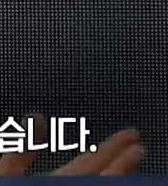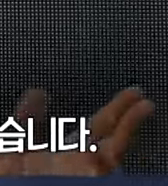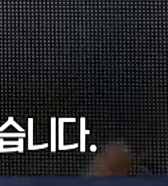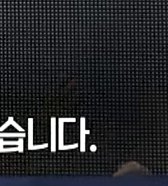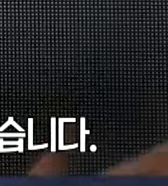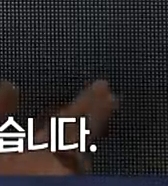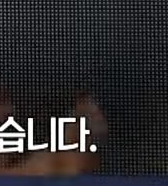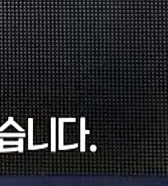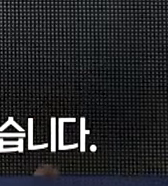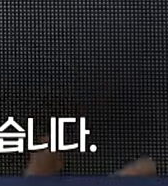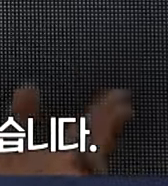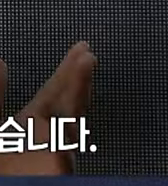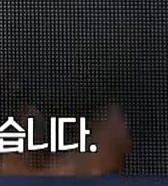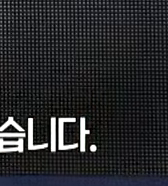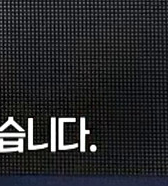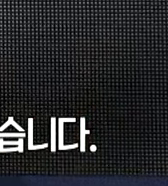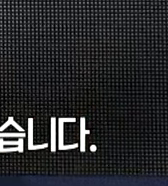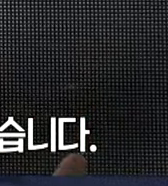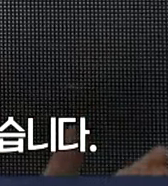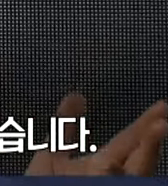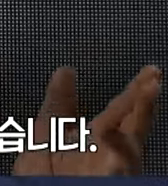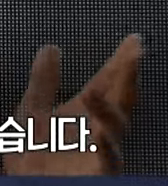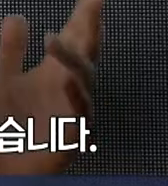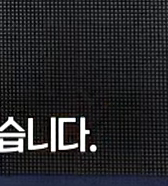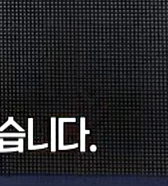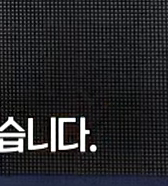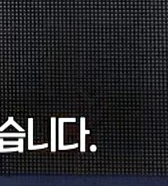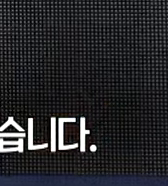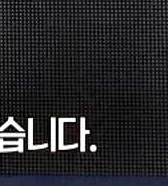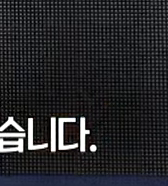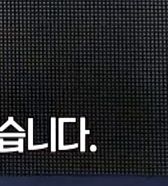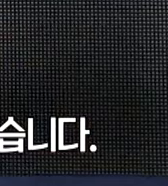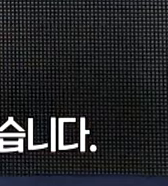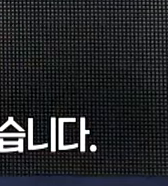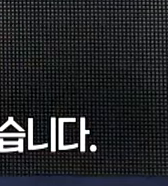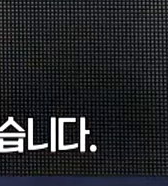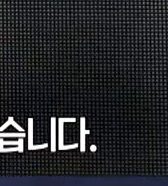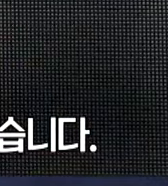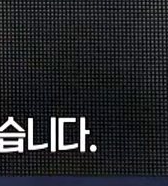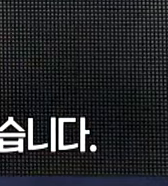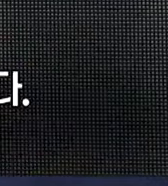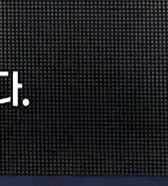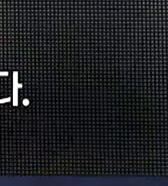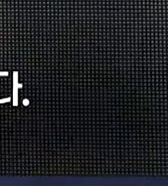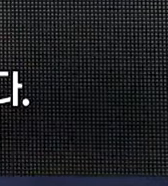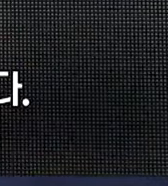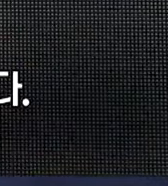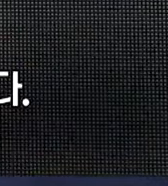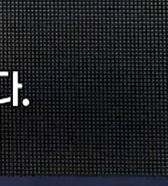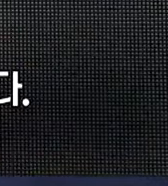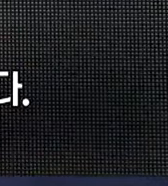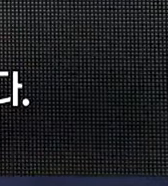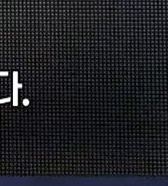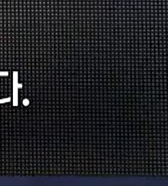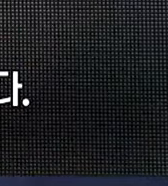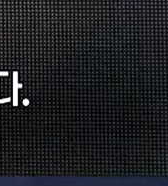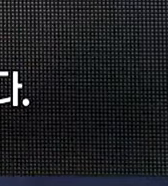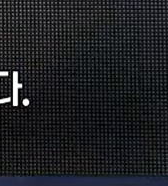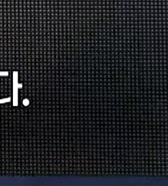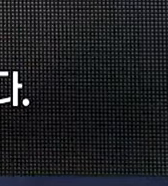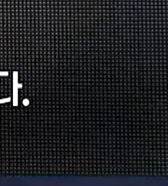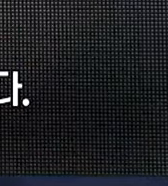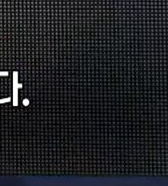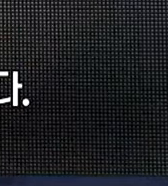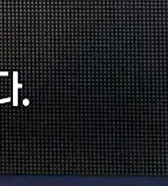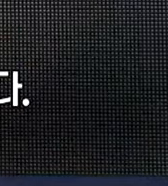아닙니다. 이렇게까지 끌고 온 게 기적이라고 할 정도로 어마어마한 선거를 치렀습니다. 지금 저희가 방심해서 안